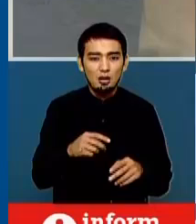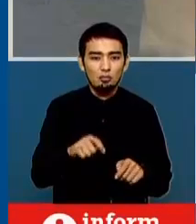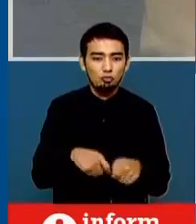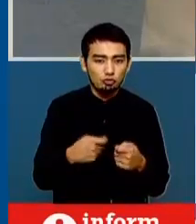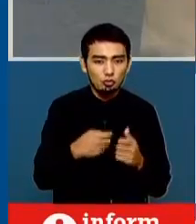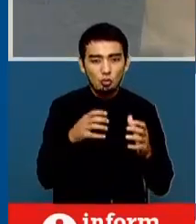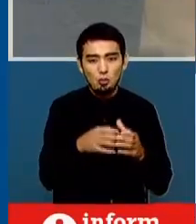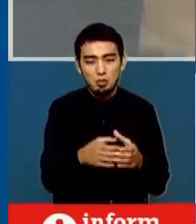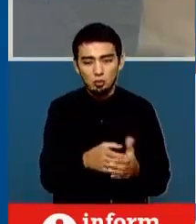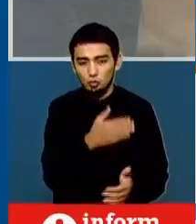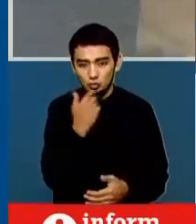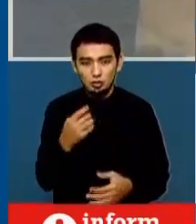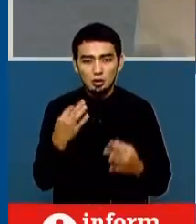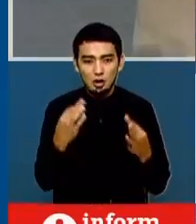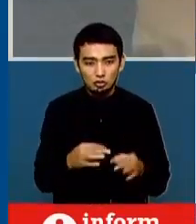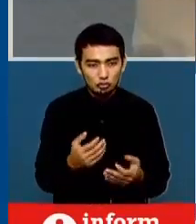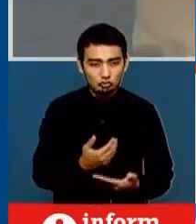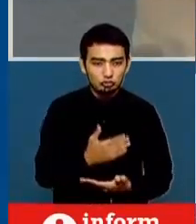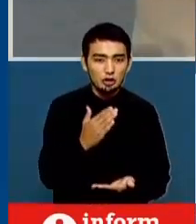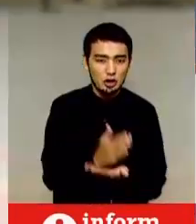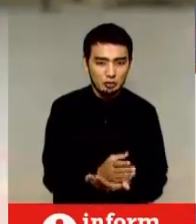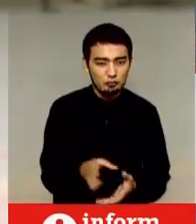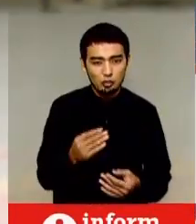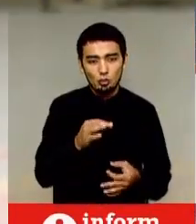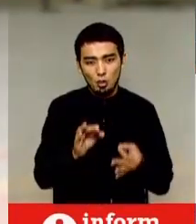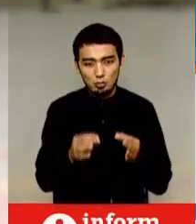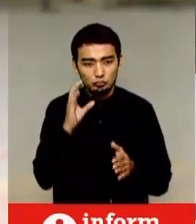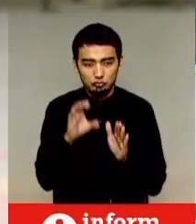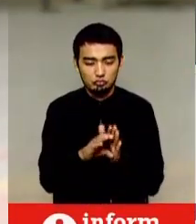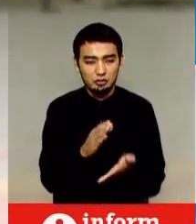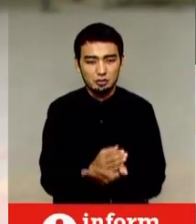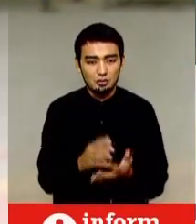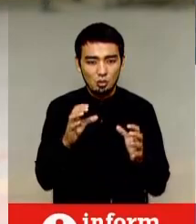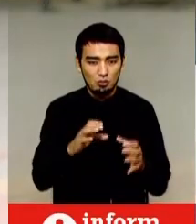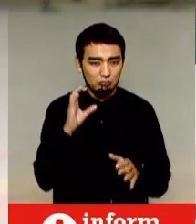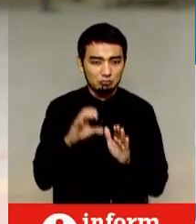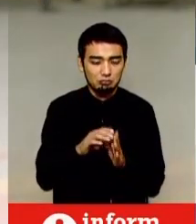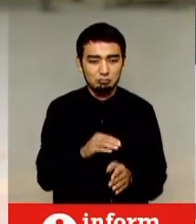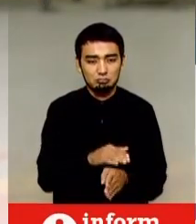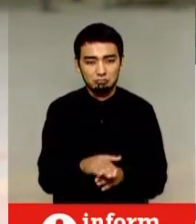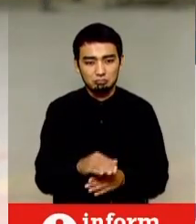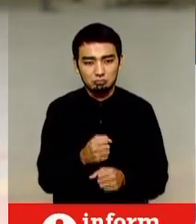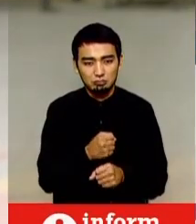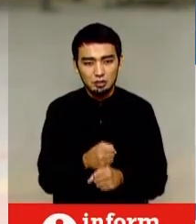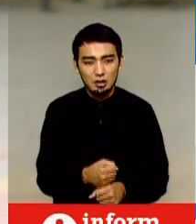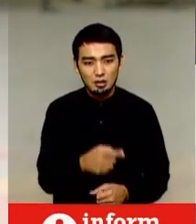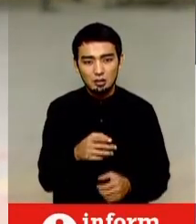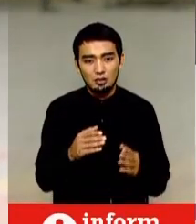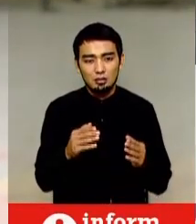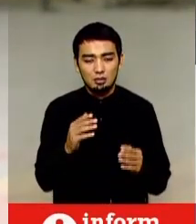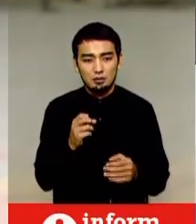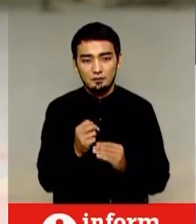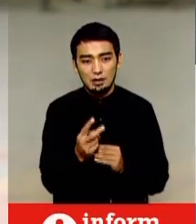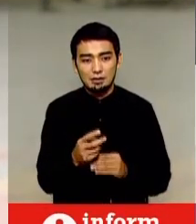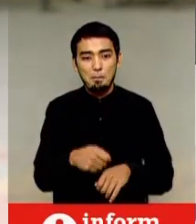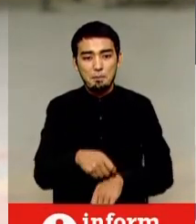Якобы разрешение от жильцов есть, да и все нормы соблюдены. От существующего жилого дома у них расстояние 12 метров. То